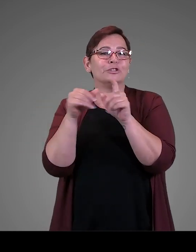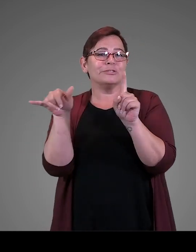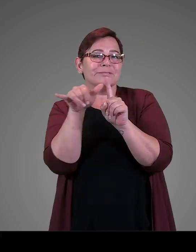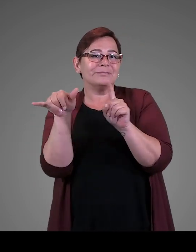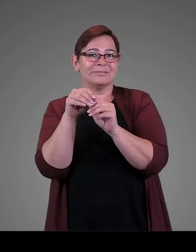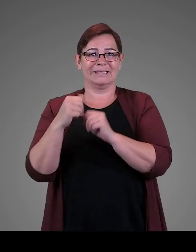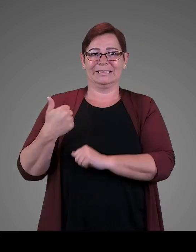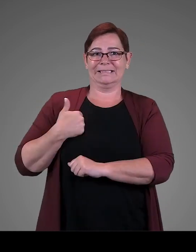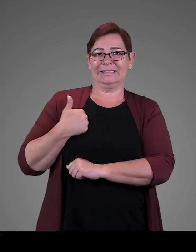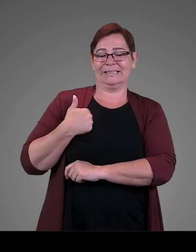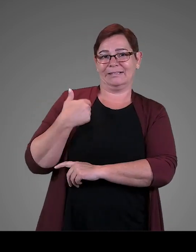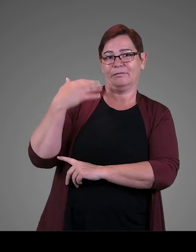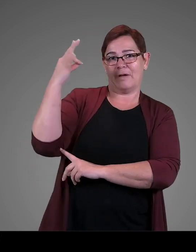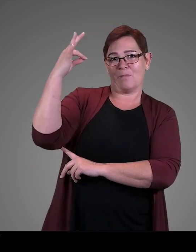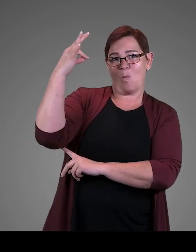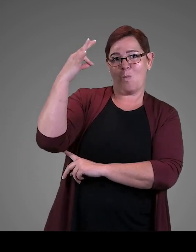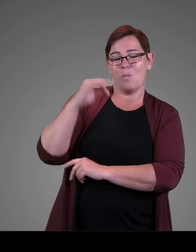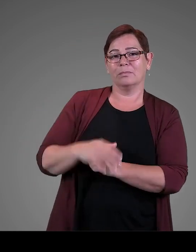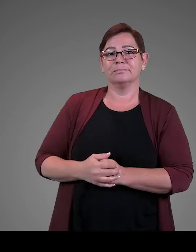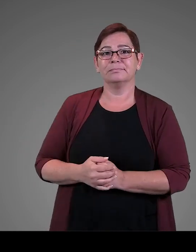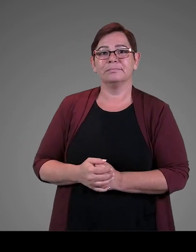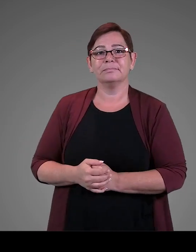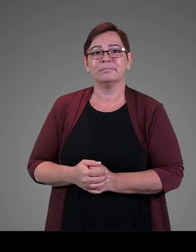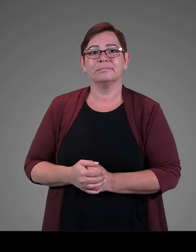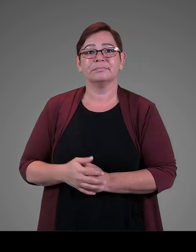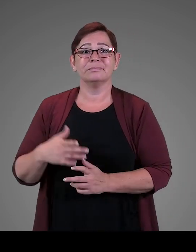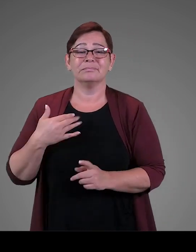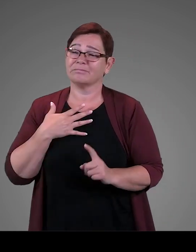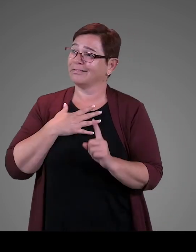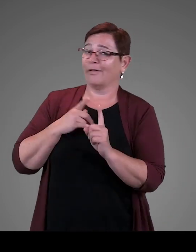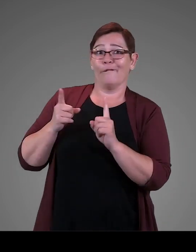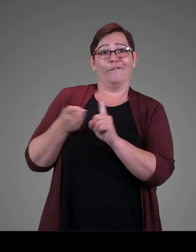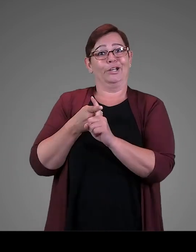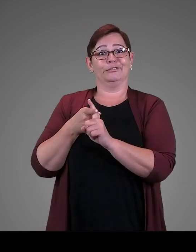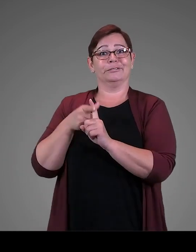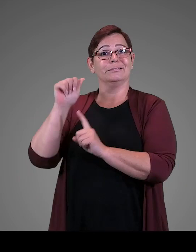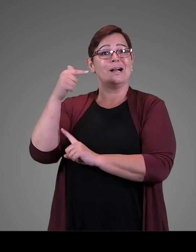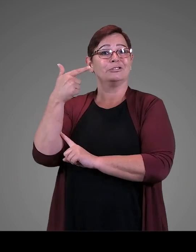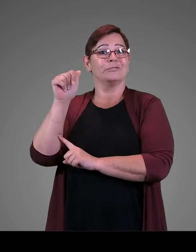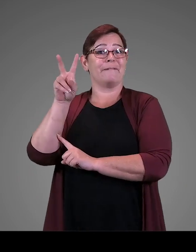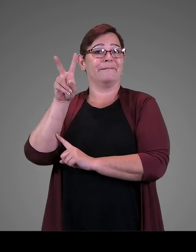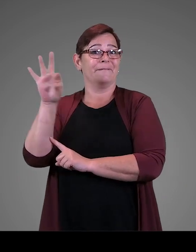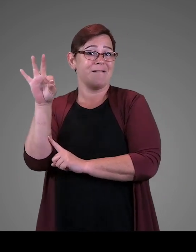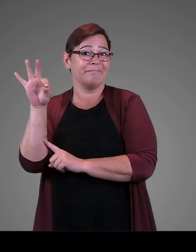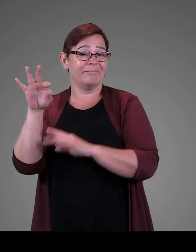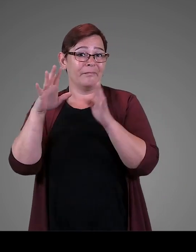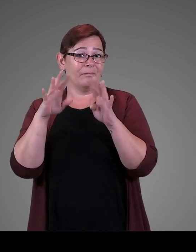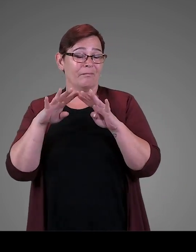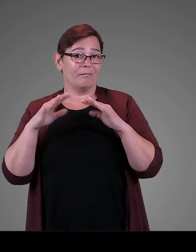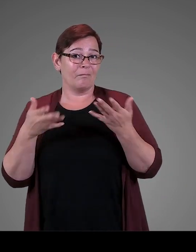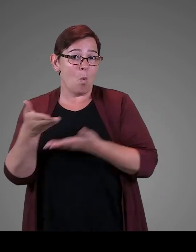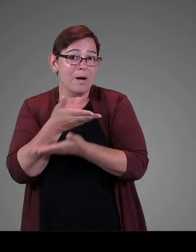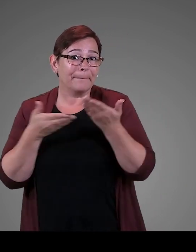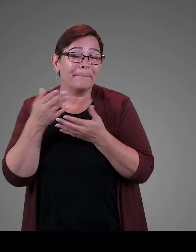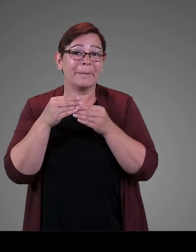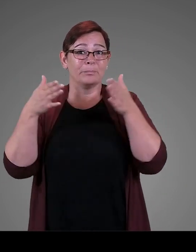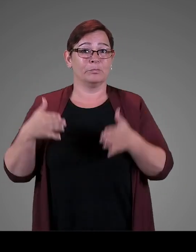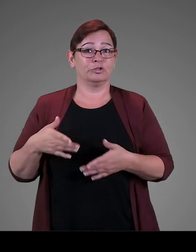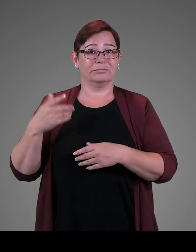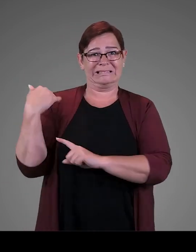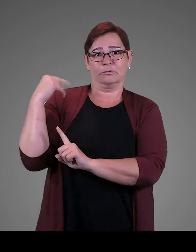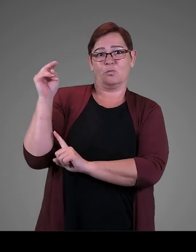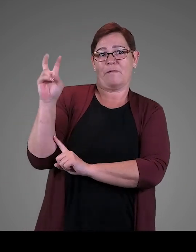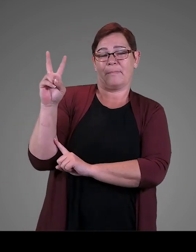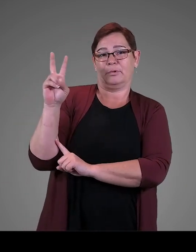premier forum de la GAF en personne en novembre dernier, 2022, à Moncton. Et il y a vraiment un